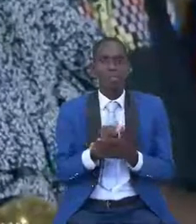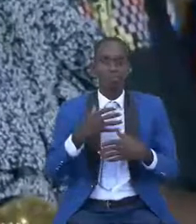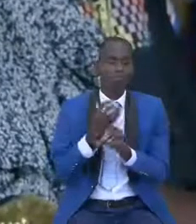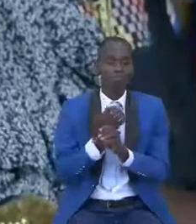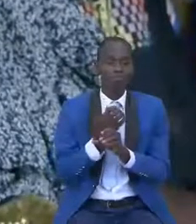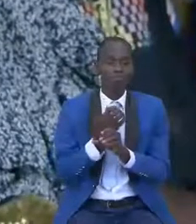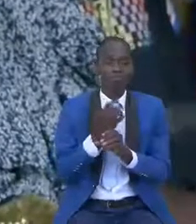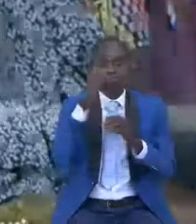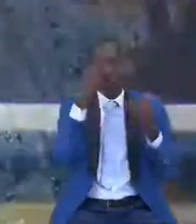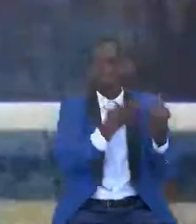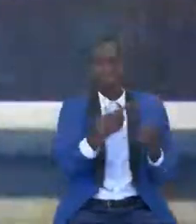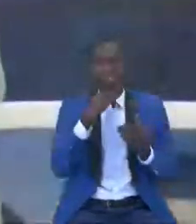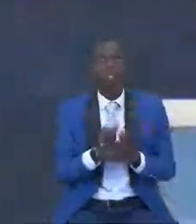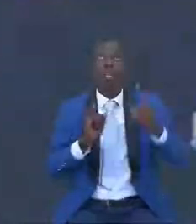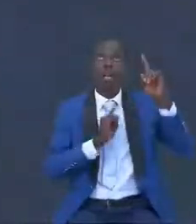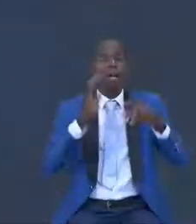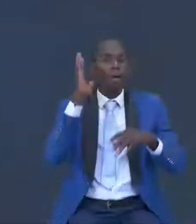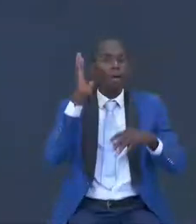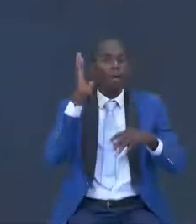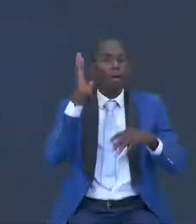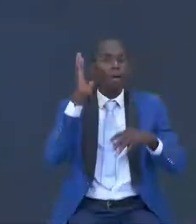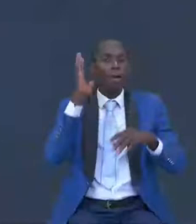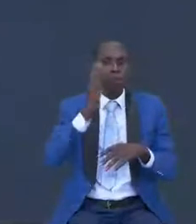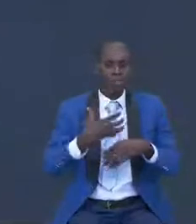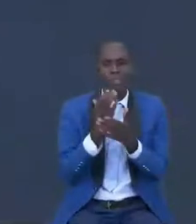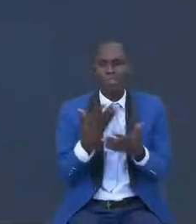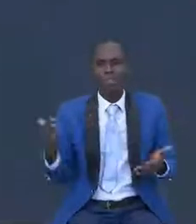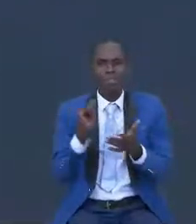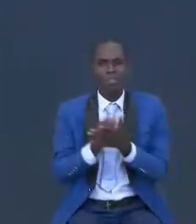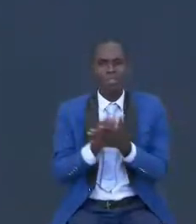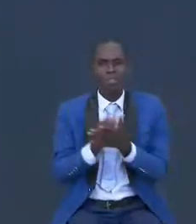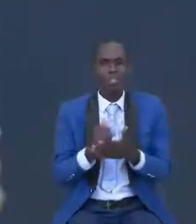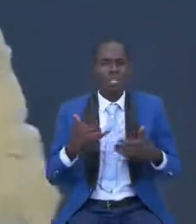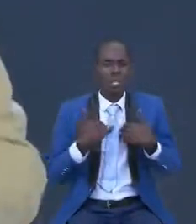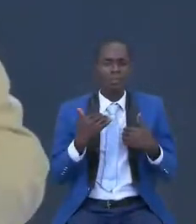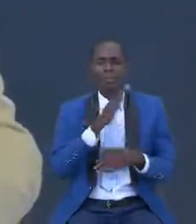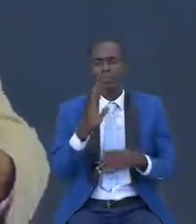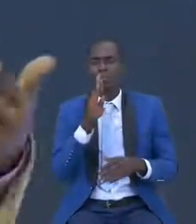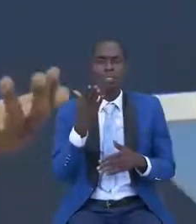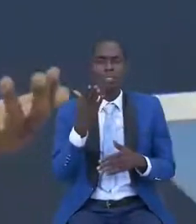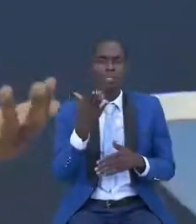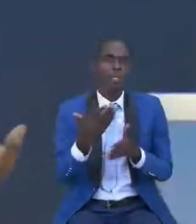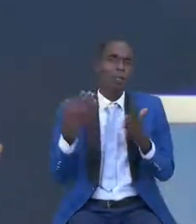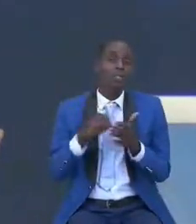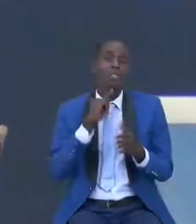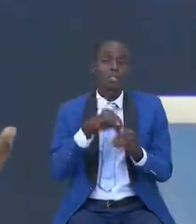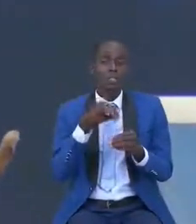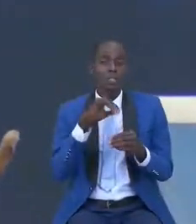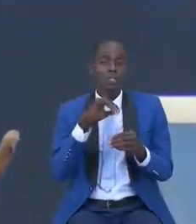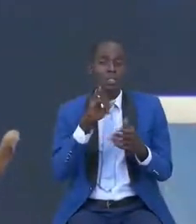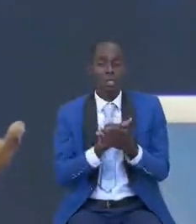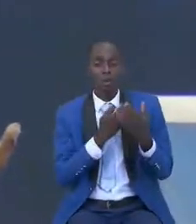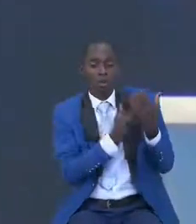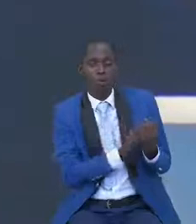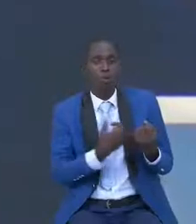créatrice que Dieu lui-même a dit de moi, je veux créer quelque chose de nouveau qui n'a jamais